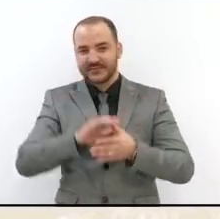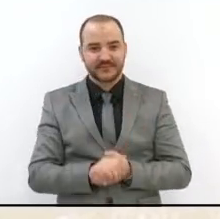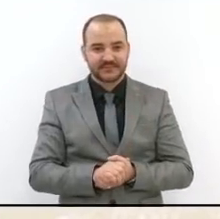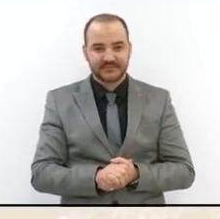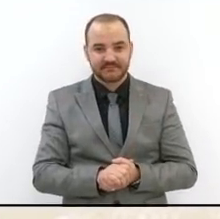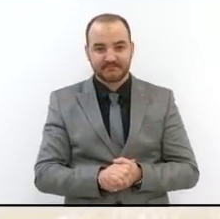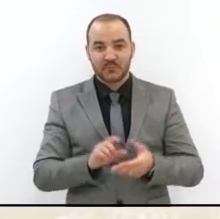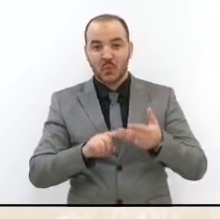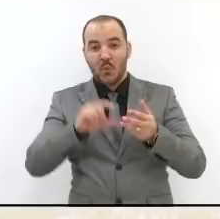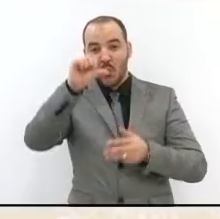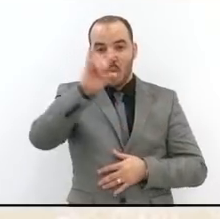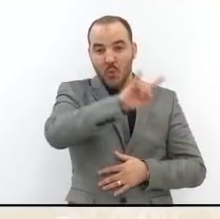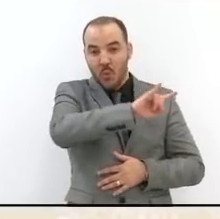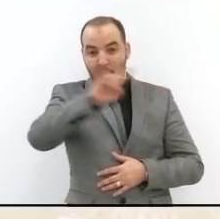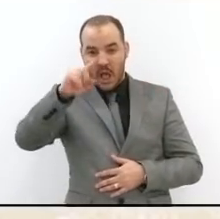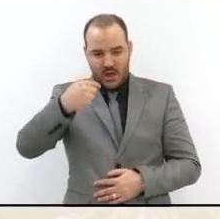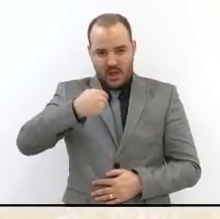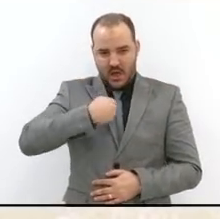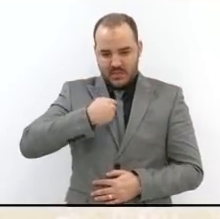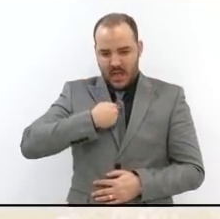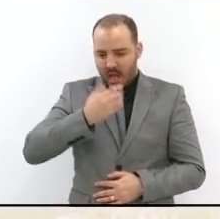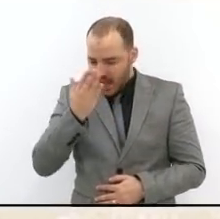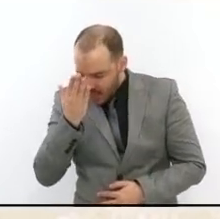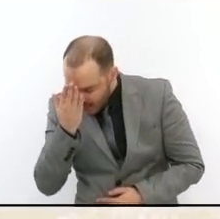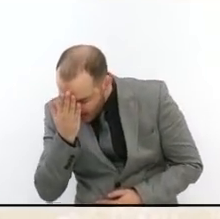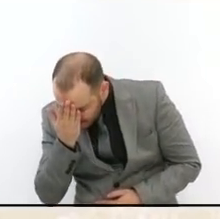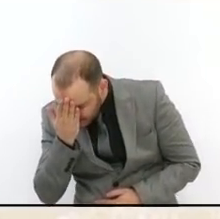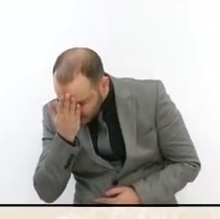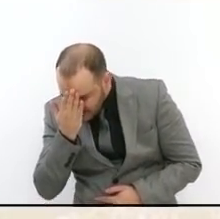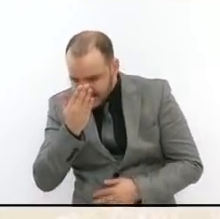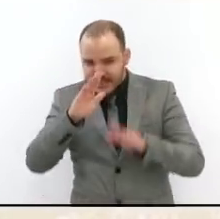ولا أنا عابد ما عبدتم.